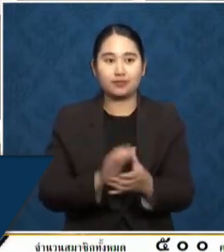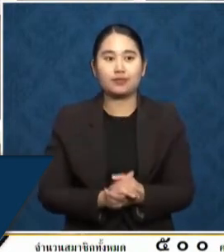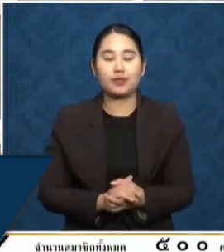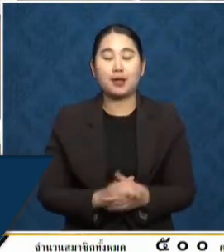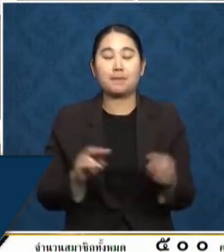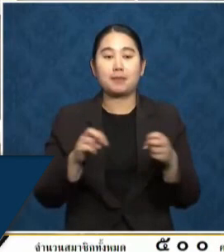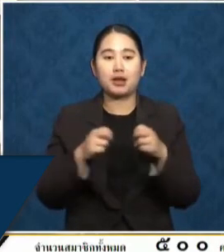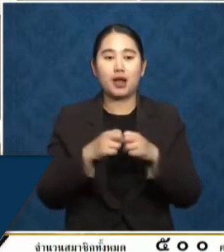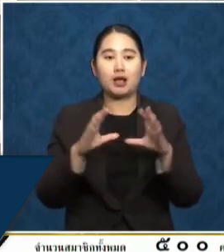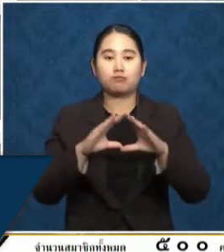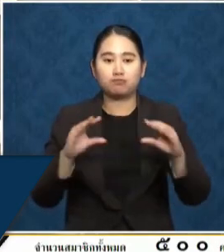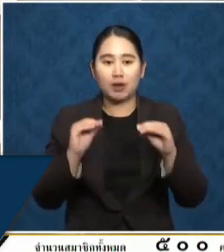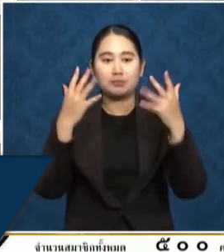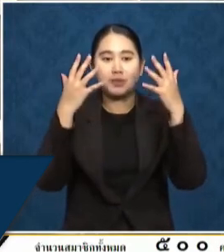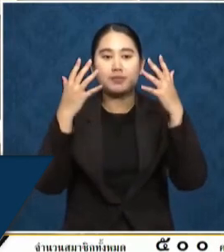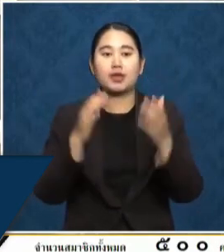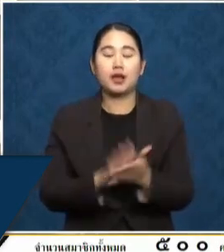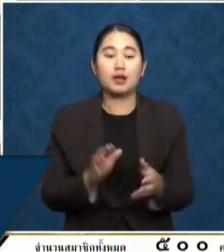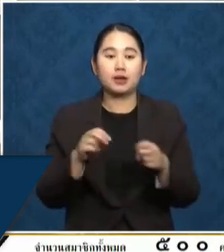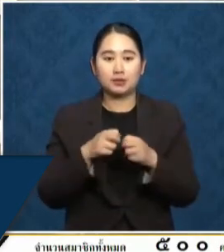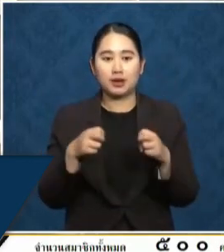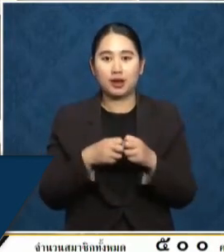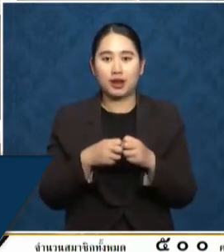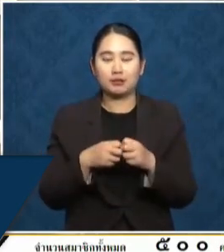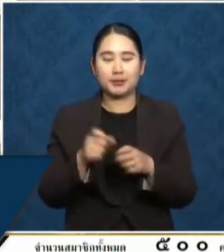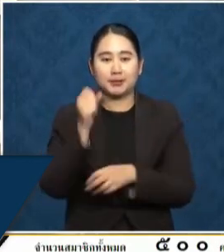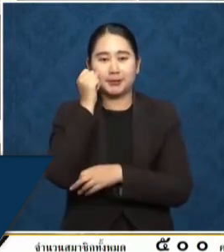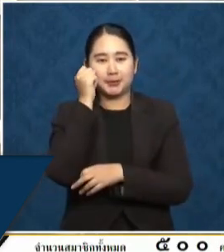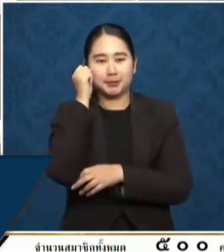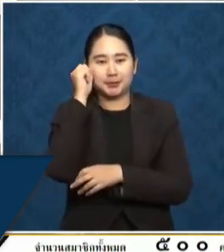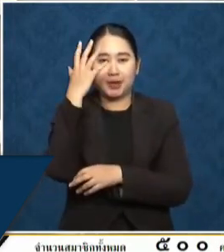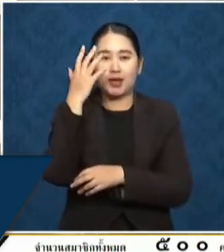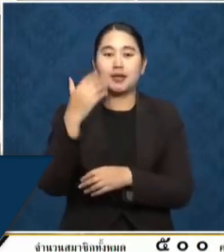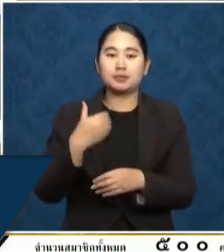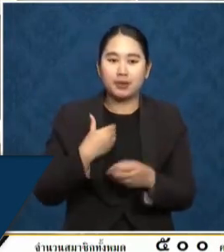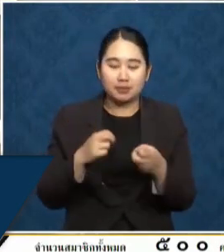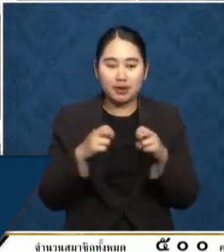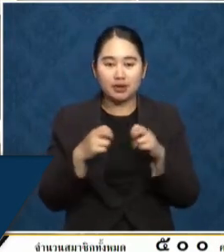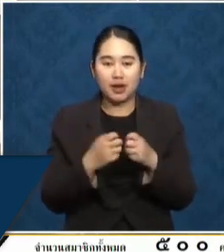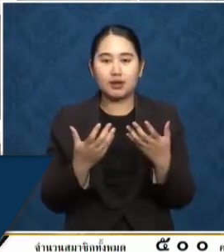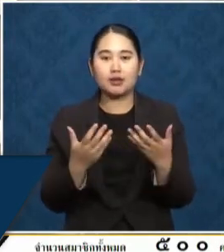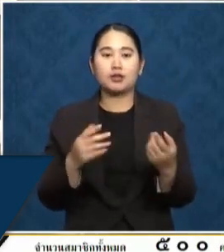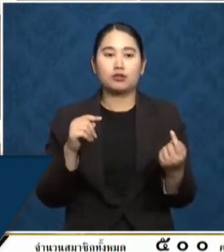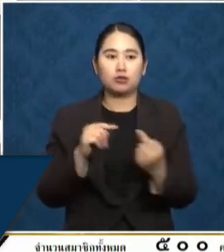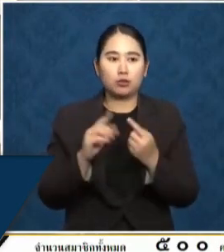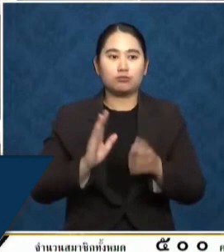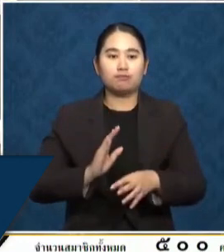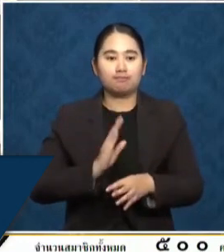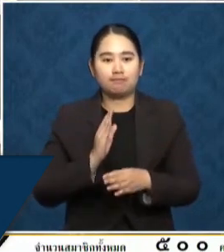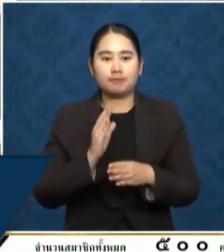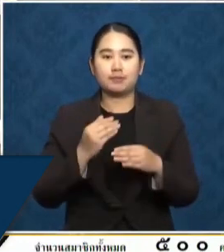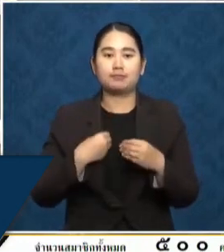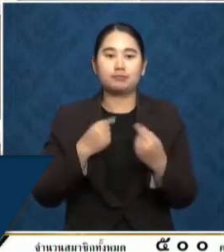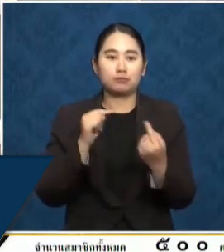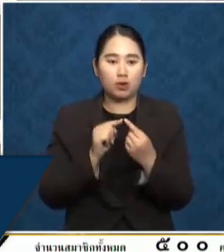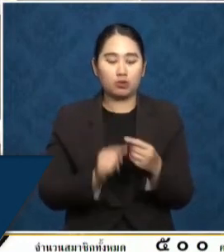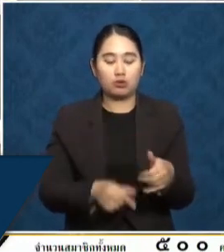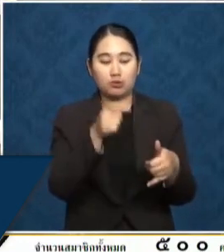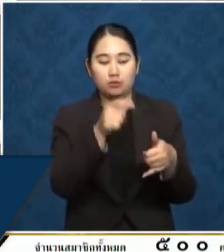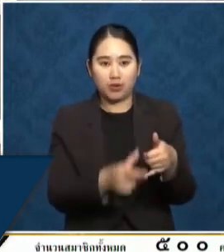จะเป็เรองความไม่สงบธที่จะกิดขึ้นขเข้าใจไม่วจะเป็การเขรบอย่างขาด ความเขรบ ut about